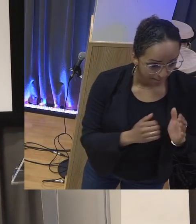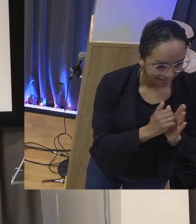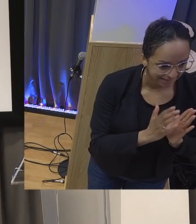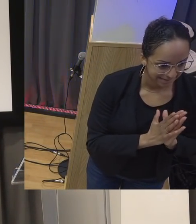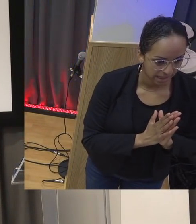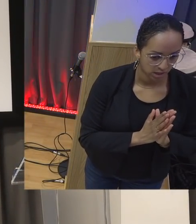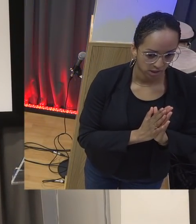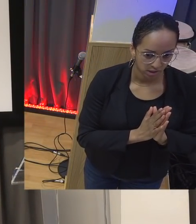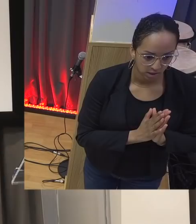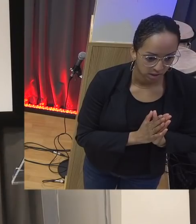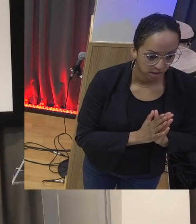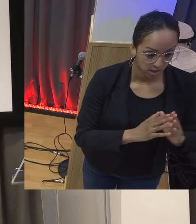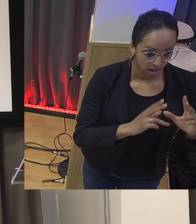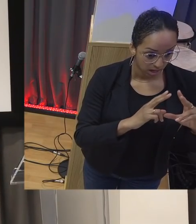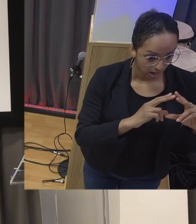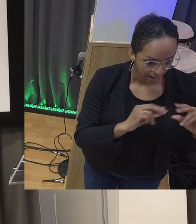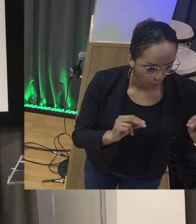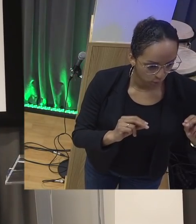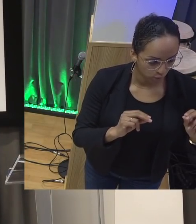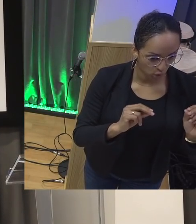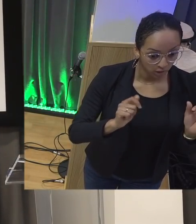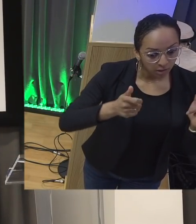Introduction, 3 points, wahed la conclusion.